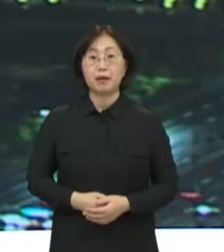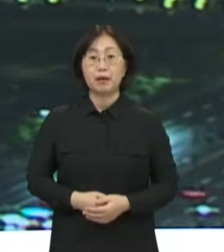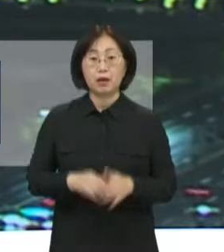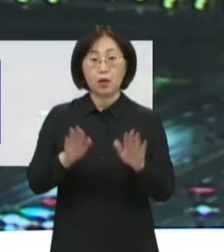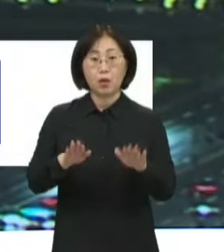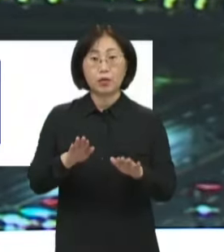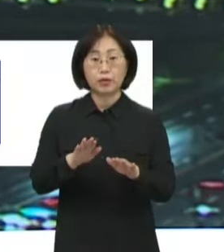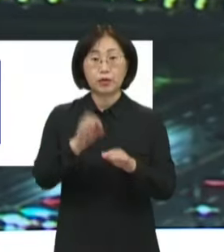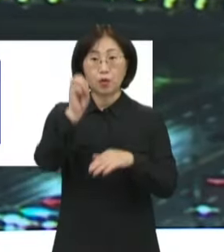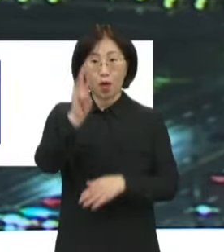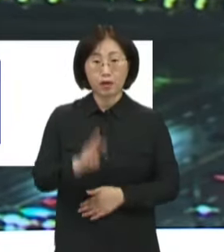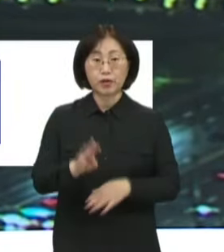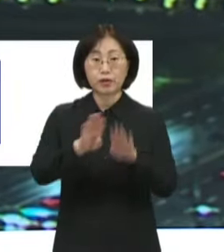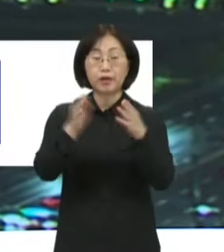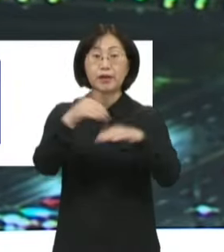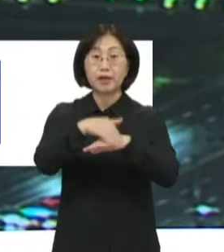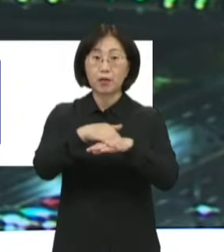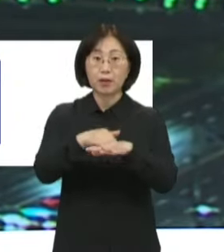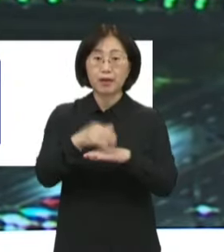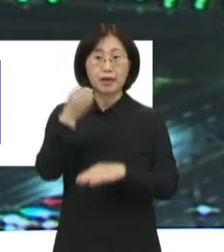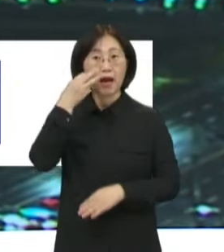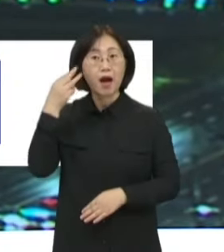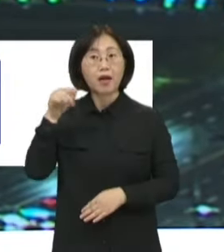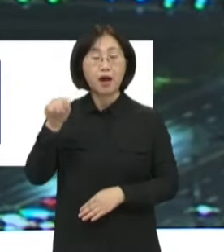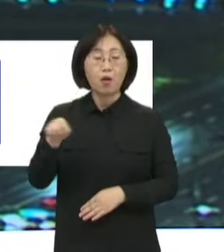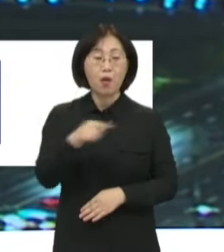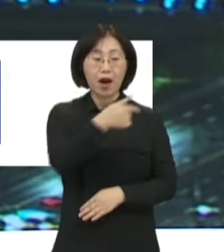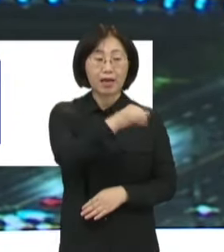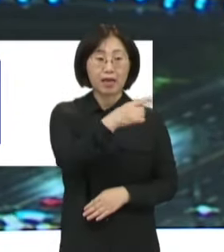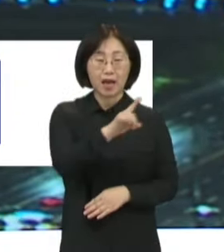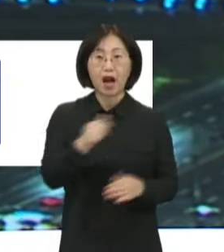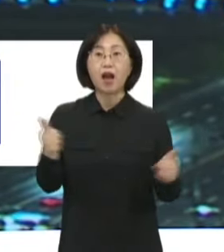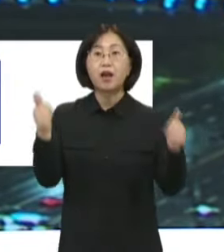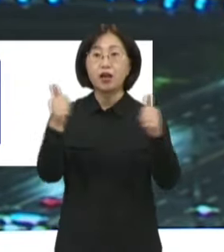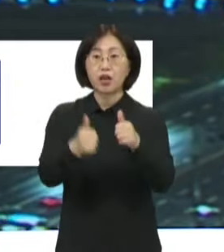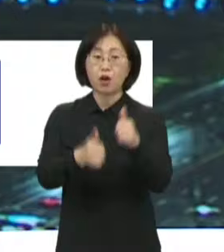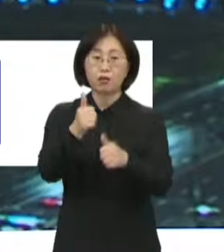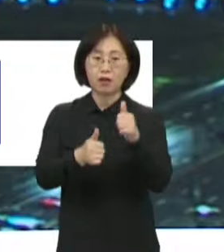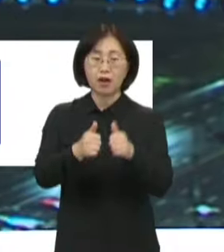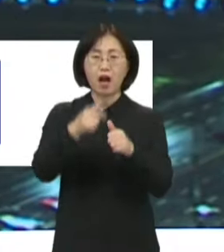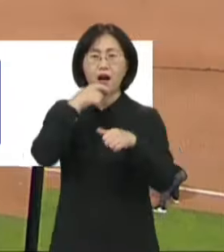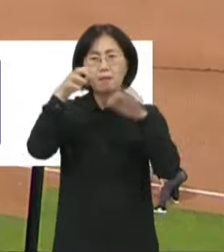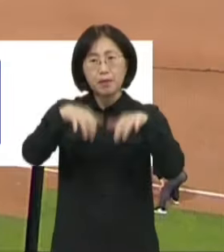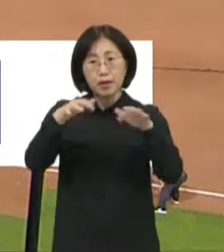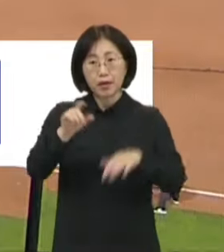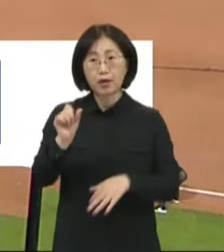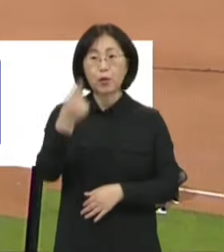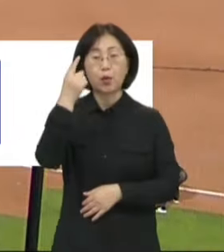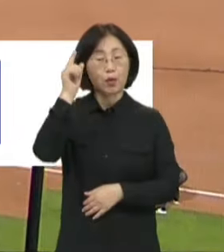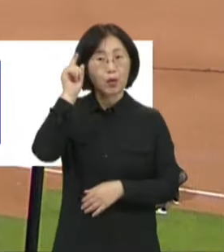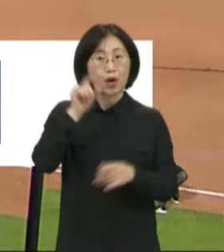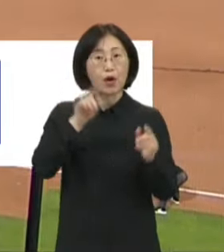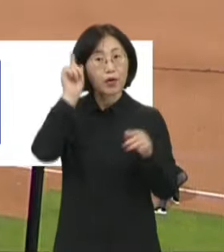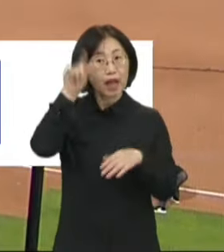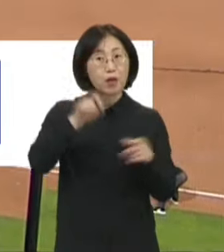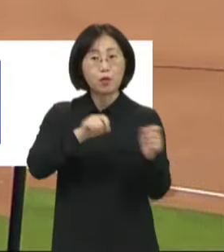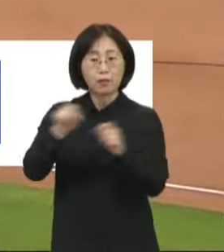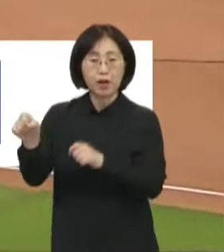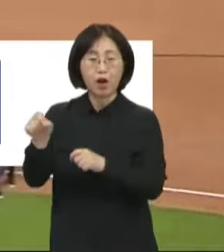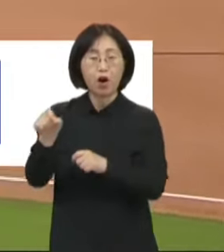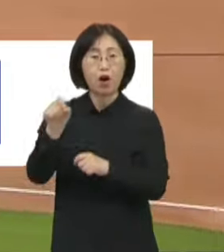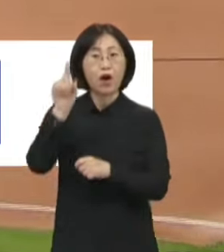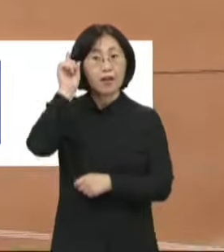오늘 광주에서 열릴 예정이었던 한화이글스와 기아 타이거즈의 경기가 비로 하루 밀리며 일요일인 내일 두 경기를 하루에